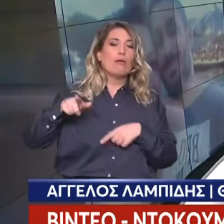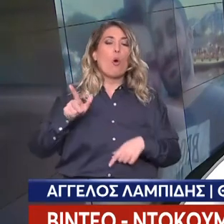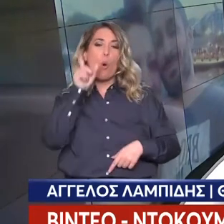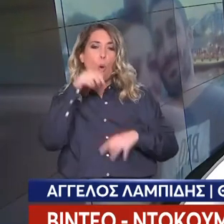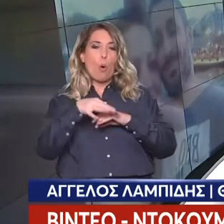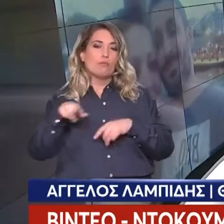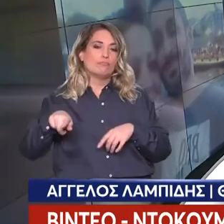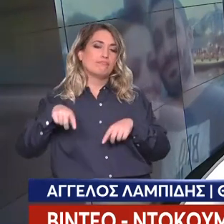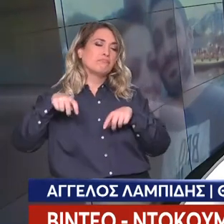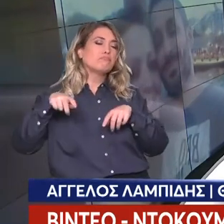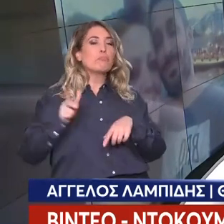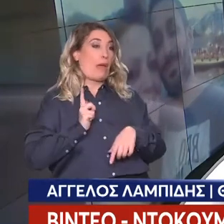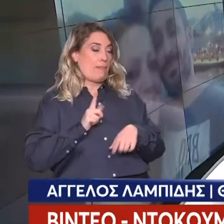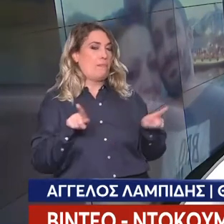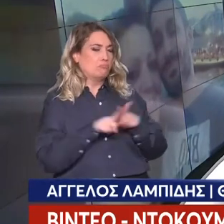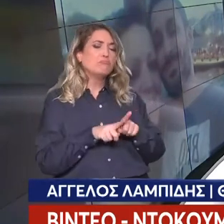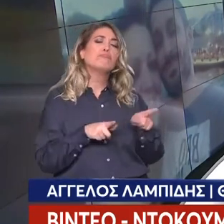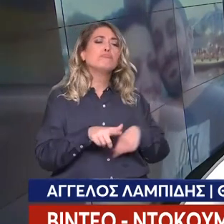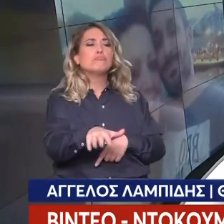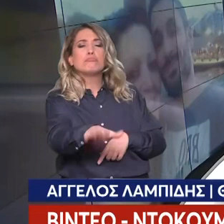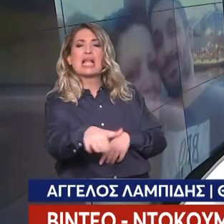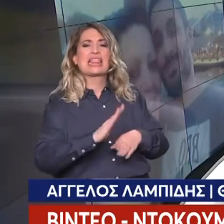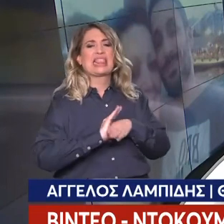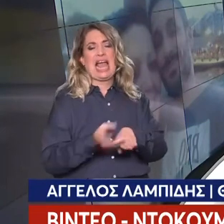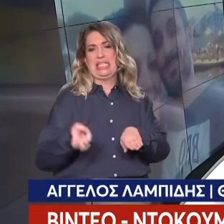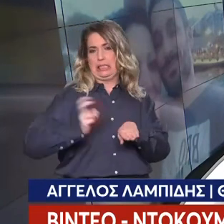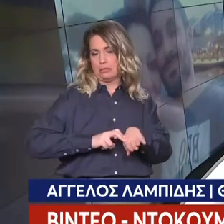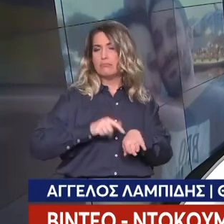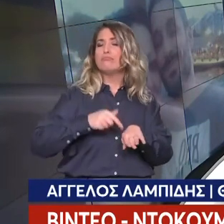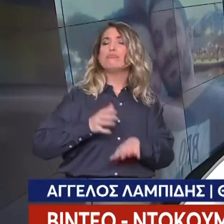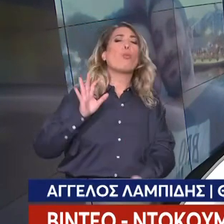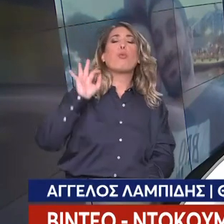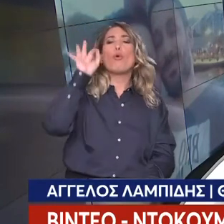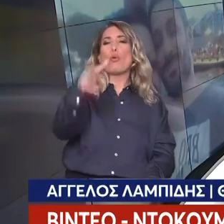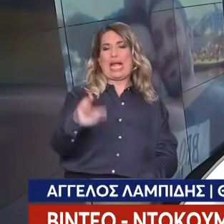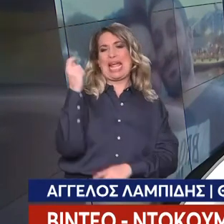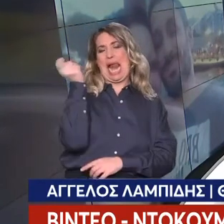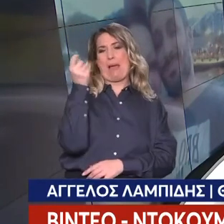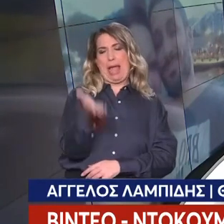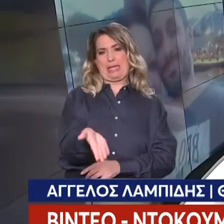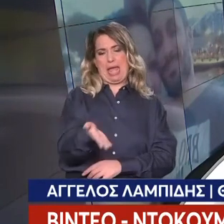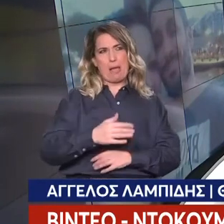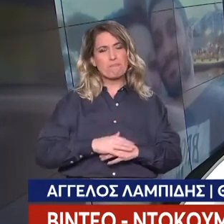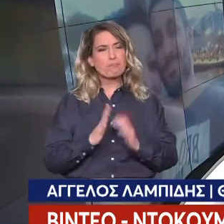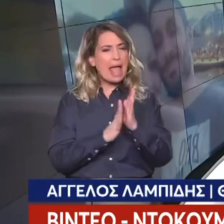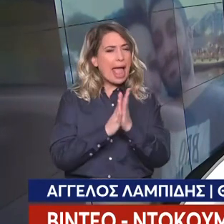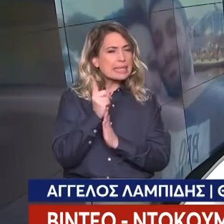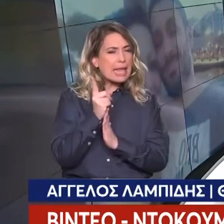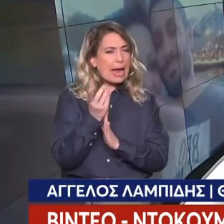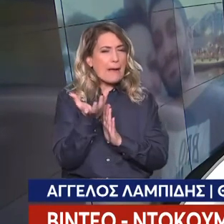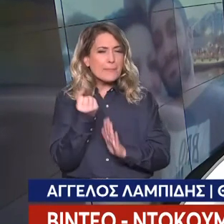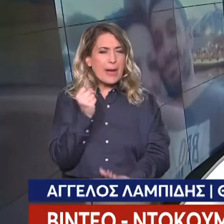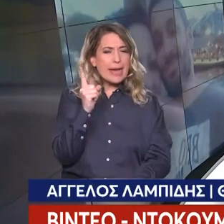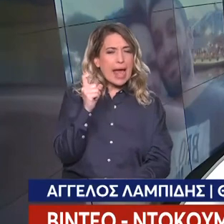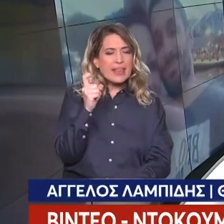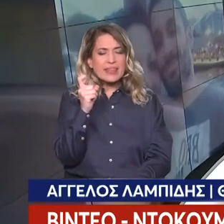Μπαίνουν μέσα σε ένα ταξί και πηγαίνουν προς το σπίτι που έμεναν στην Καλαμαριά. Στις 11 παρα 10 το βράδυ